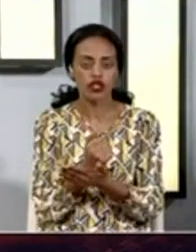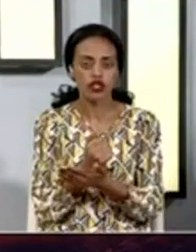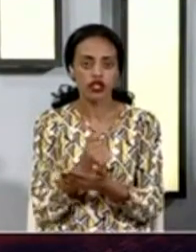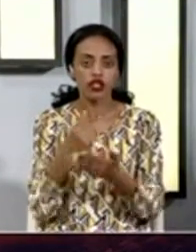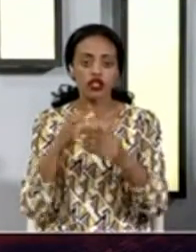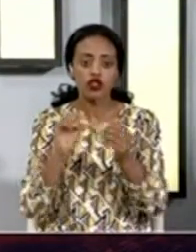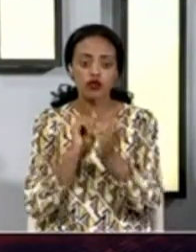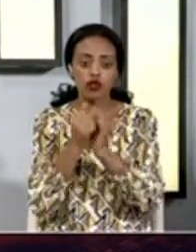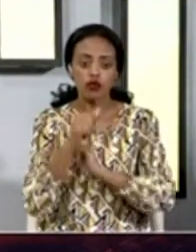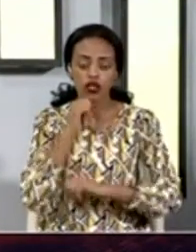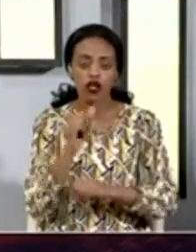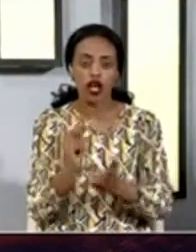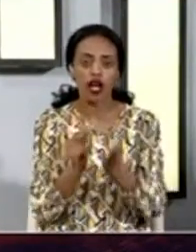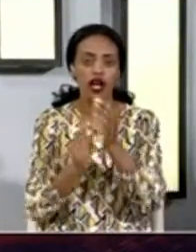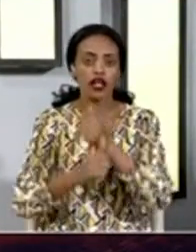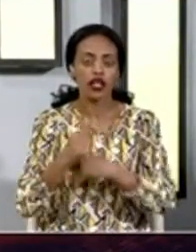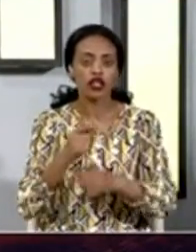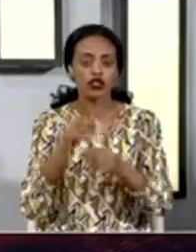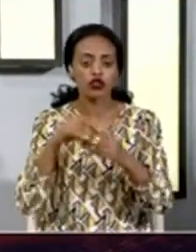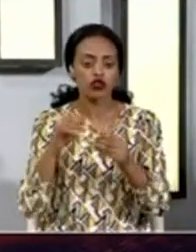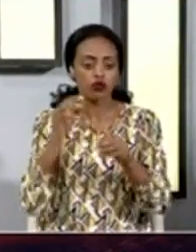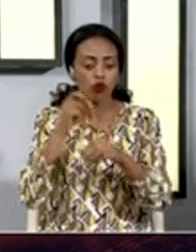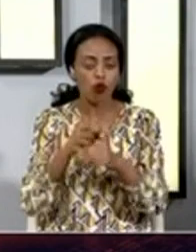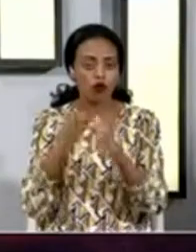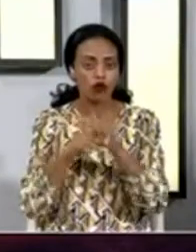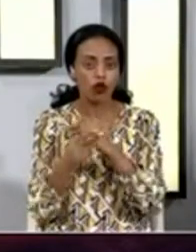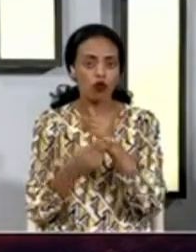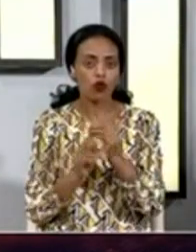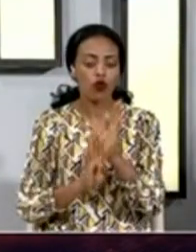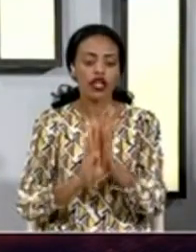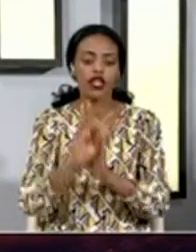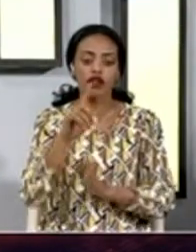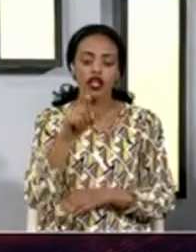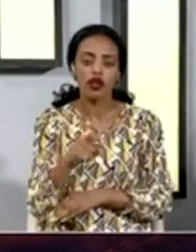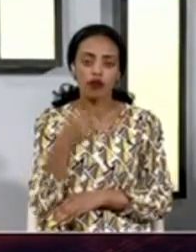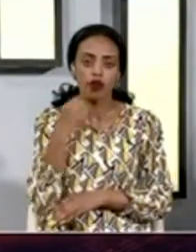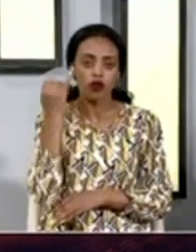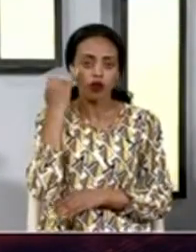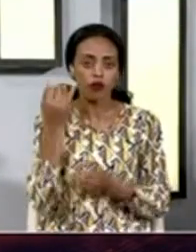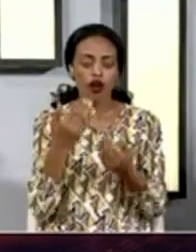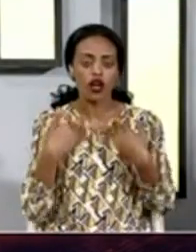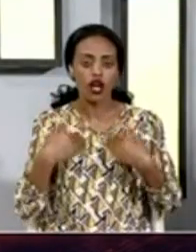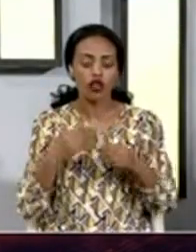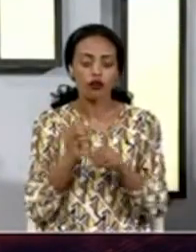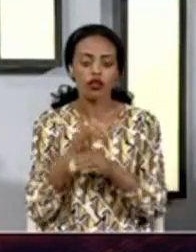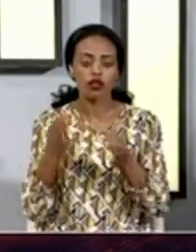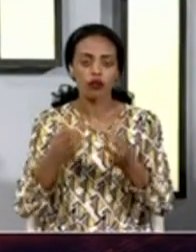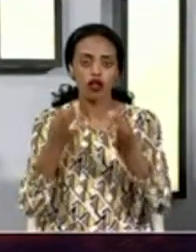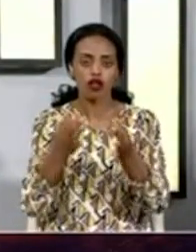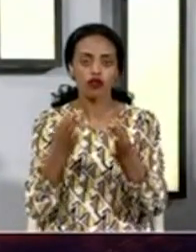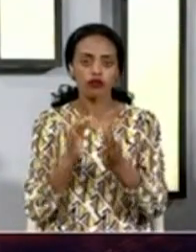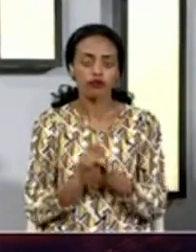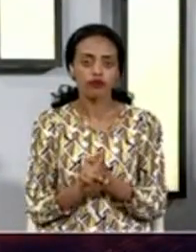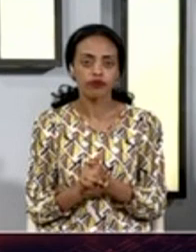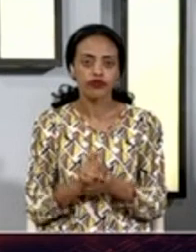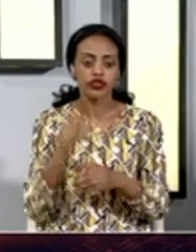ምእታውና ንዝበፁ ሓደጋታት ንምክልኻል እቲ ቅርሺ ብእዋኑ ብምእታው ቁጠባ ትግራይ ክንዕቢ ይግባእ ክብሉ ድማ እቶም ኣካላት መልእኽቶም ኣመሓላለፎም።